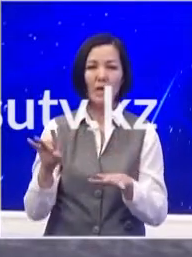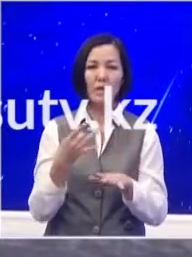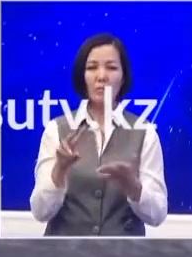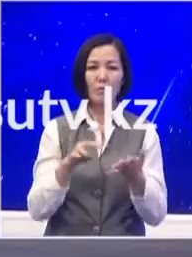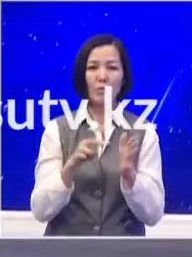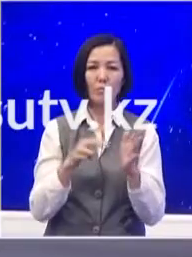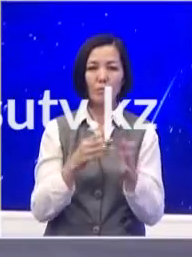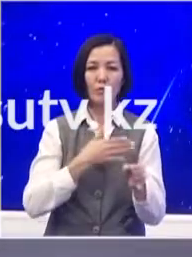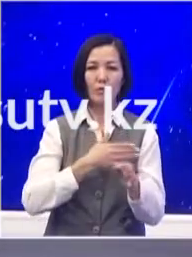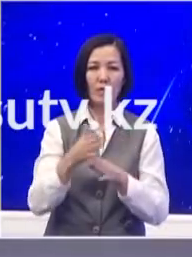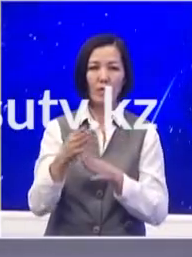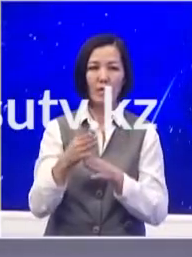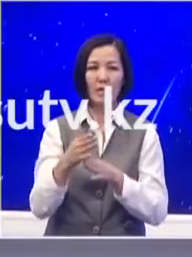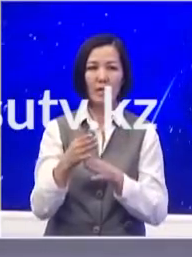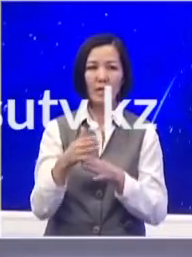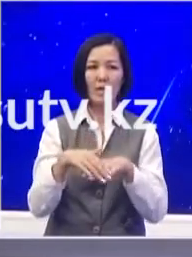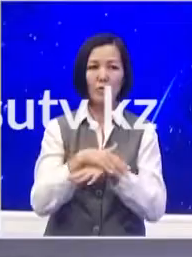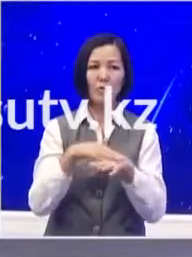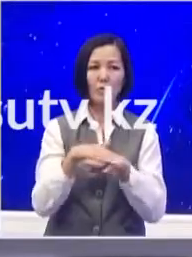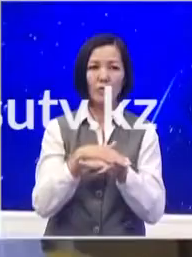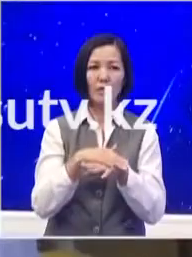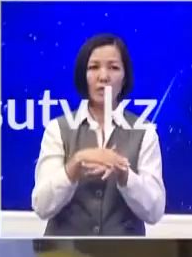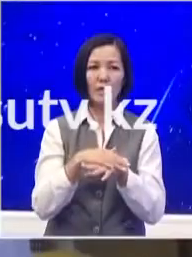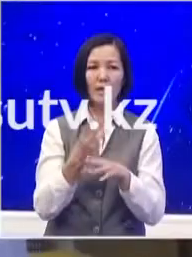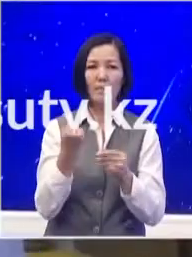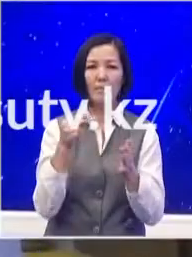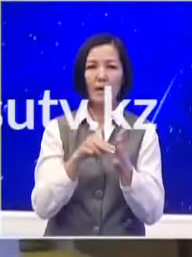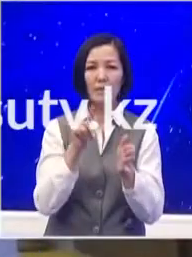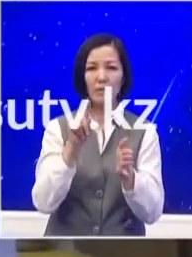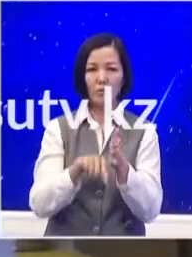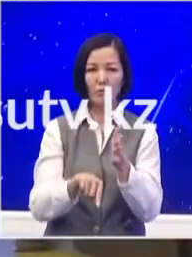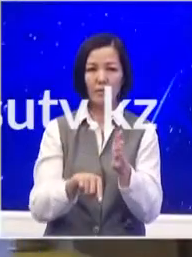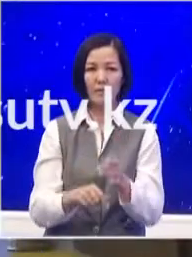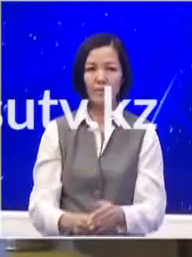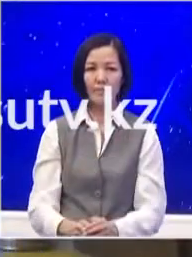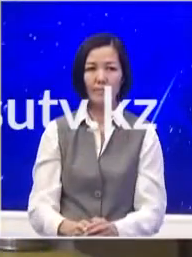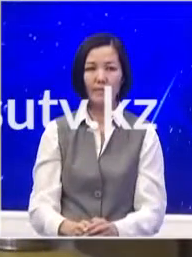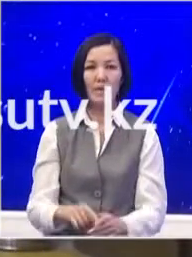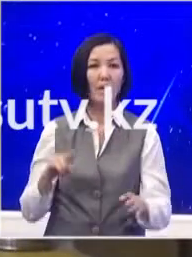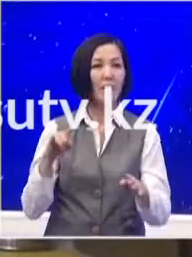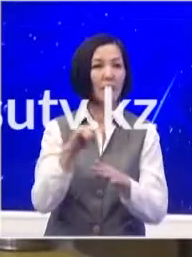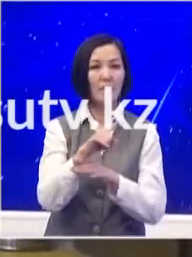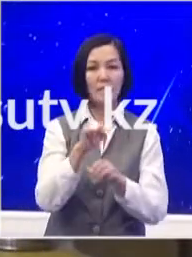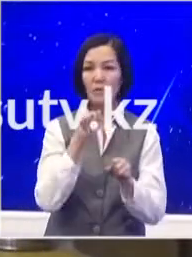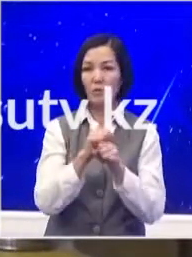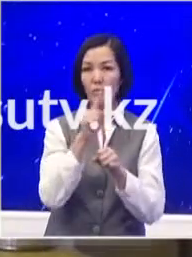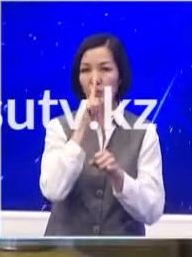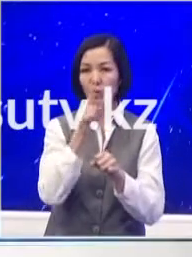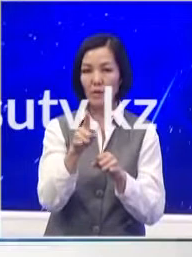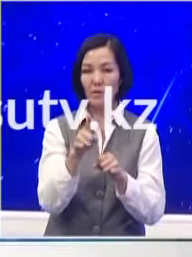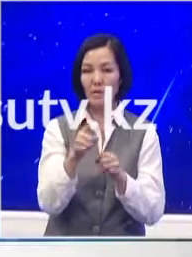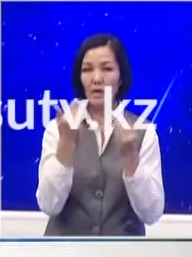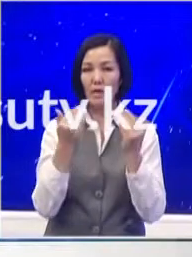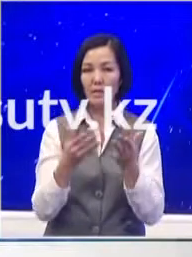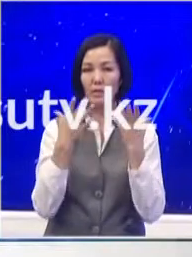бөлінген субсидияға қарай тұрғындарға қол жетімді. Жыл бойы рейстер тоқталмайды. Қазіргі